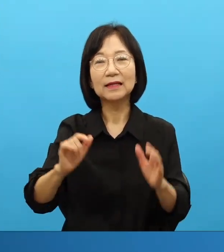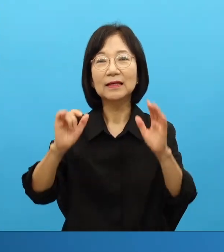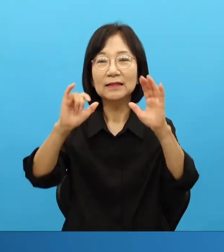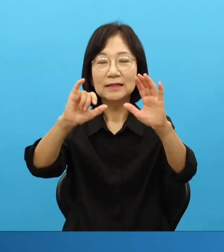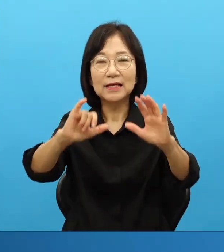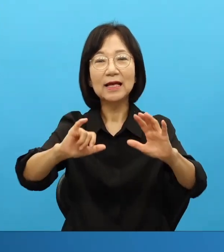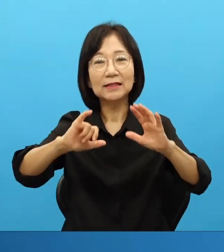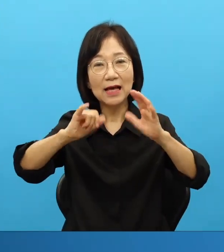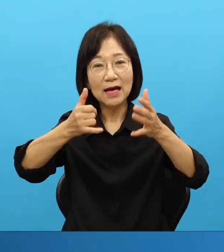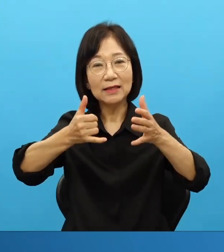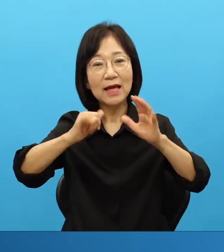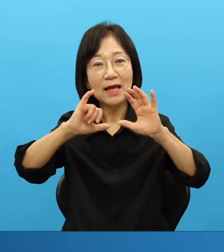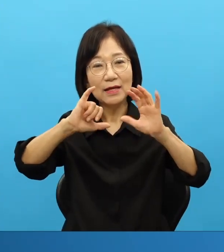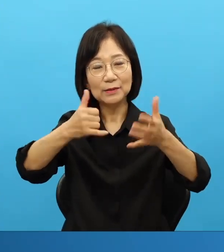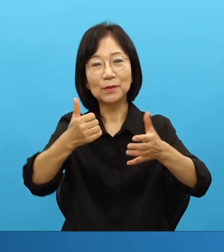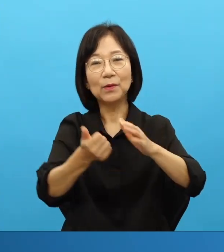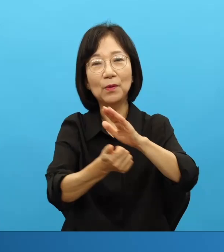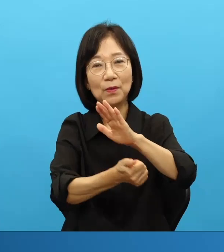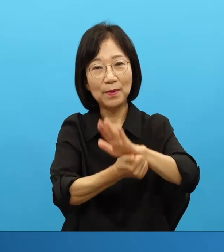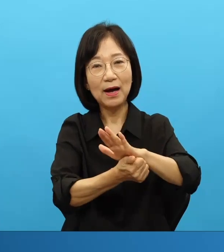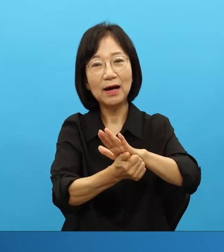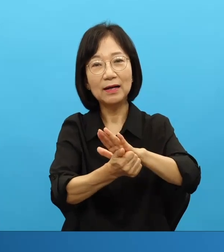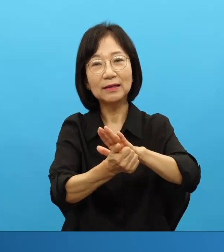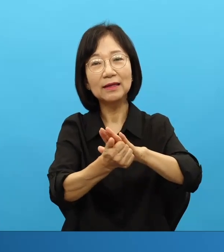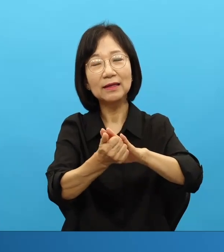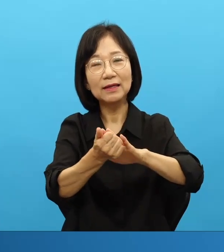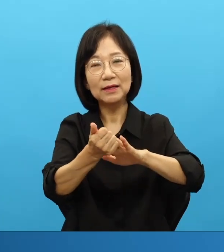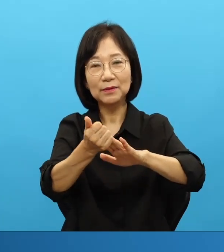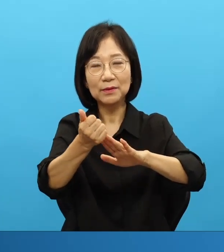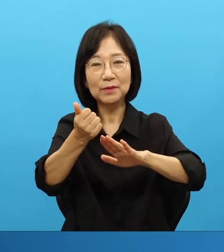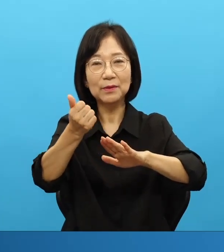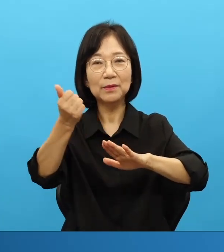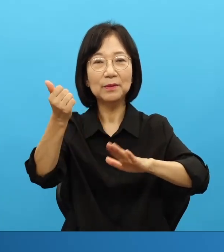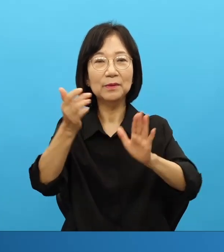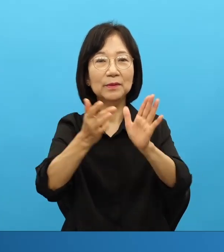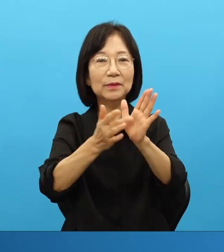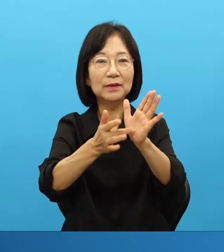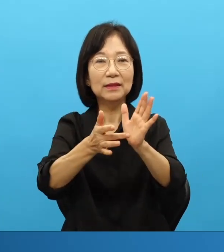이름은 세상의 소망이요